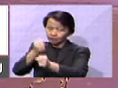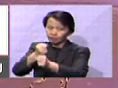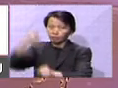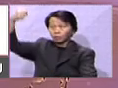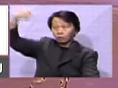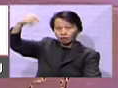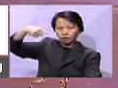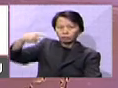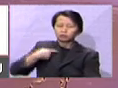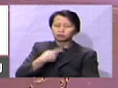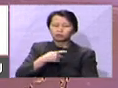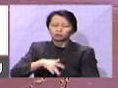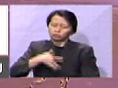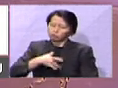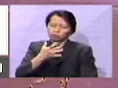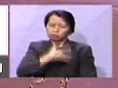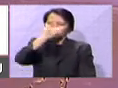agak lebih sensitif.